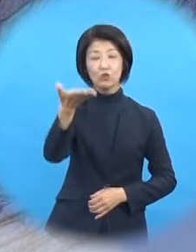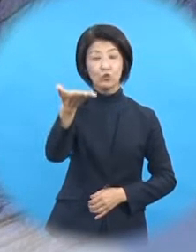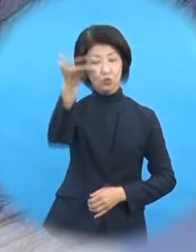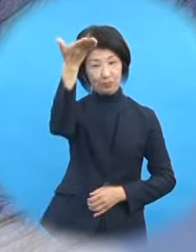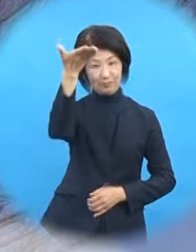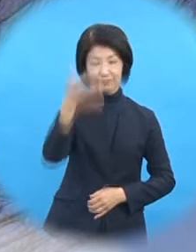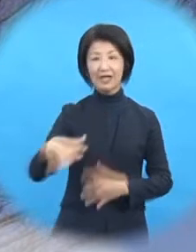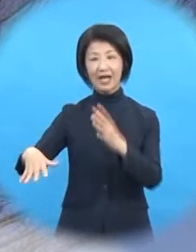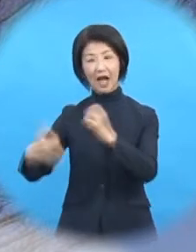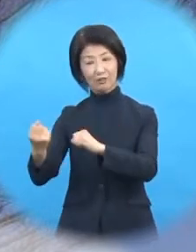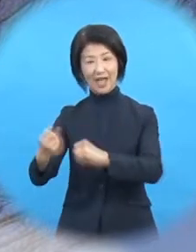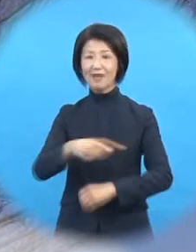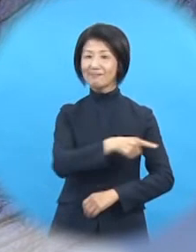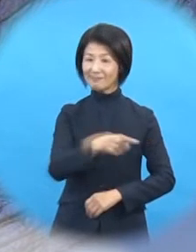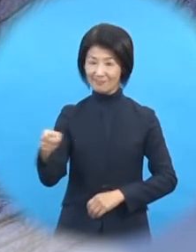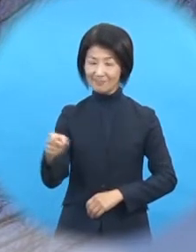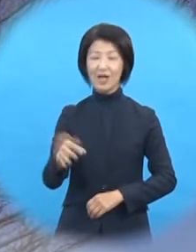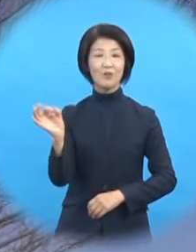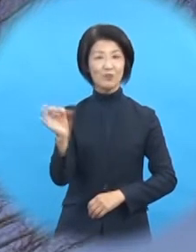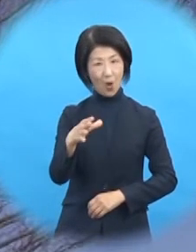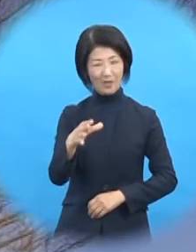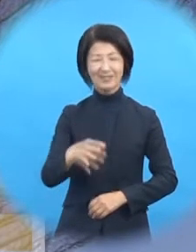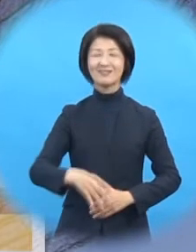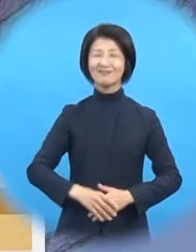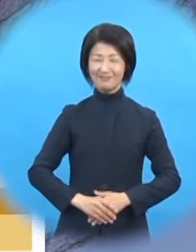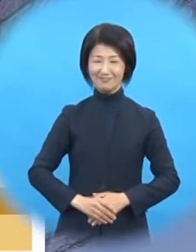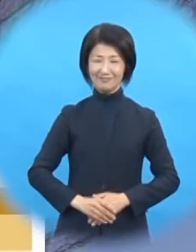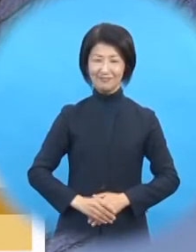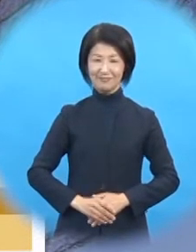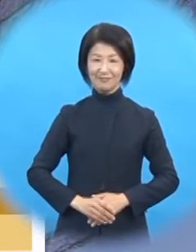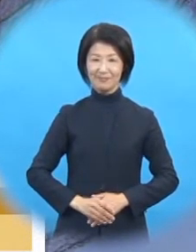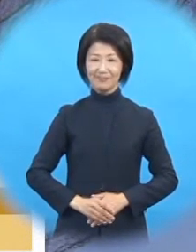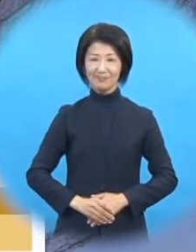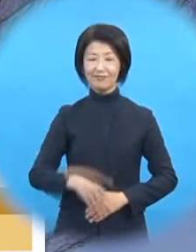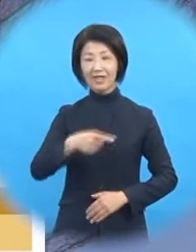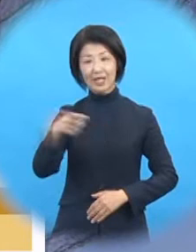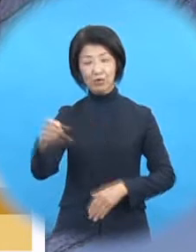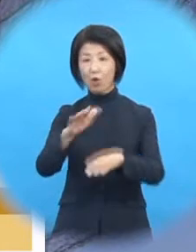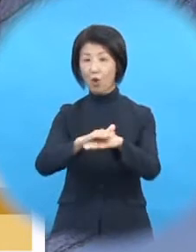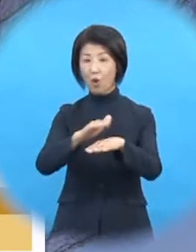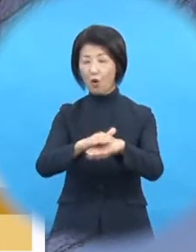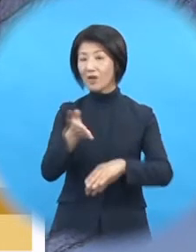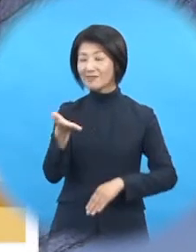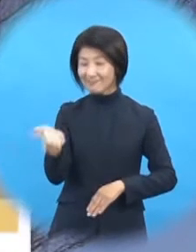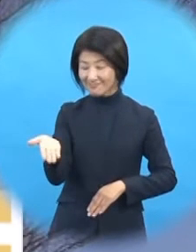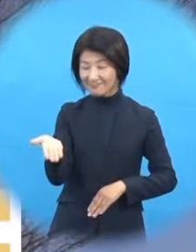の方、学生の方は無料です。ミュージアムまでのアクセスはこちら。